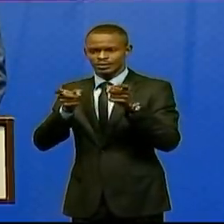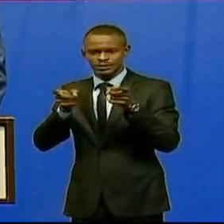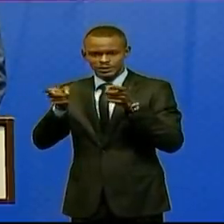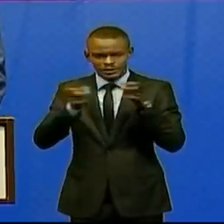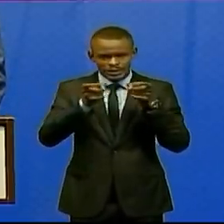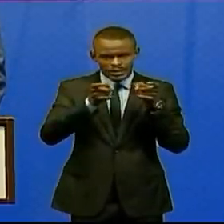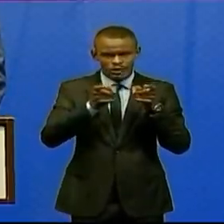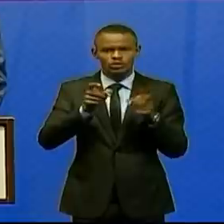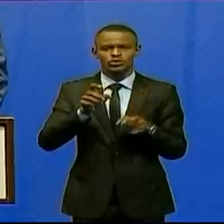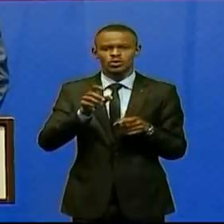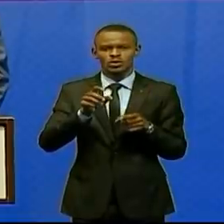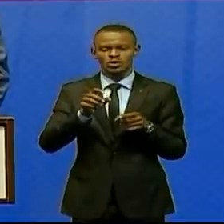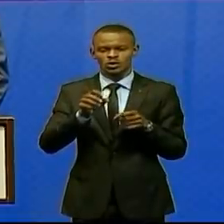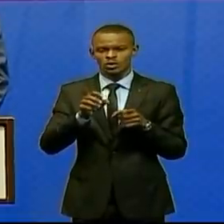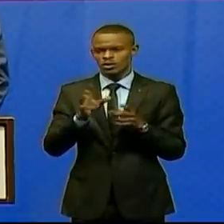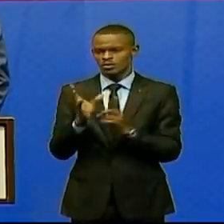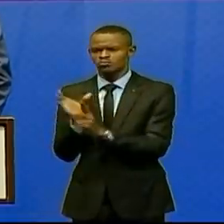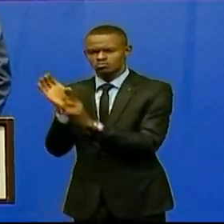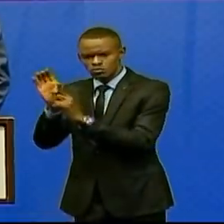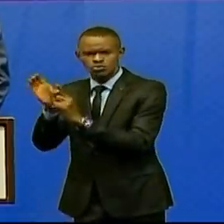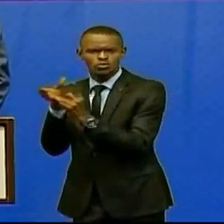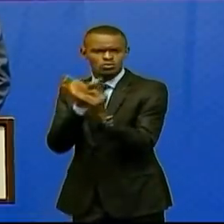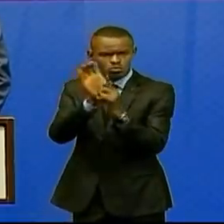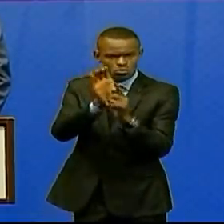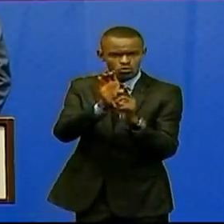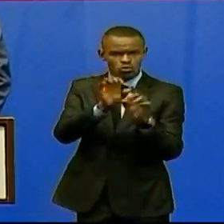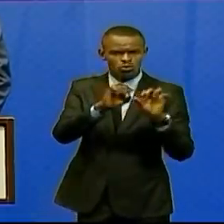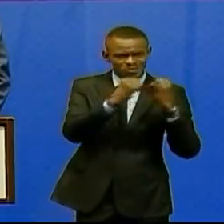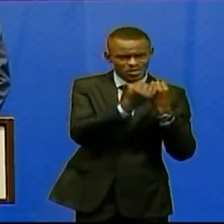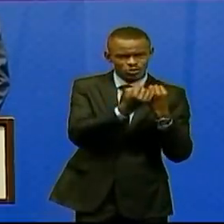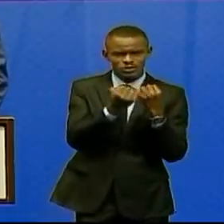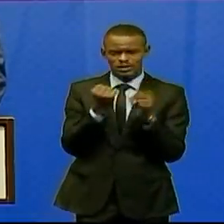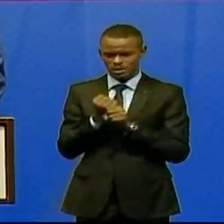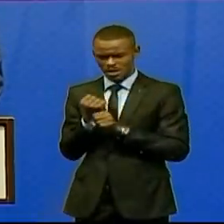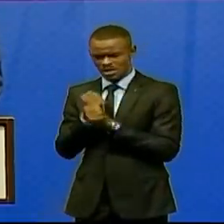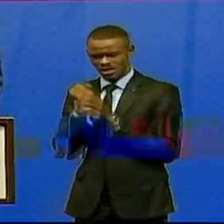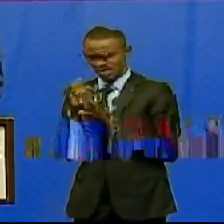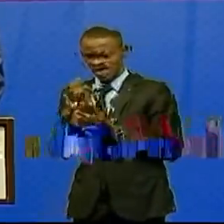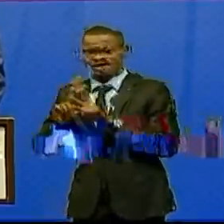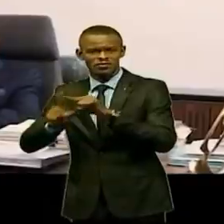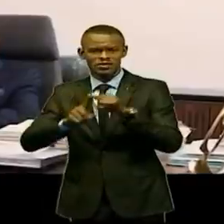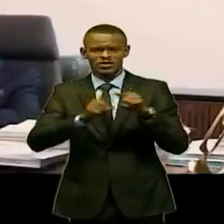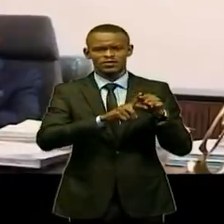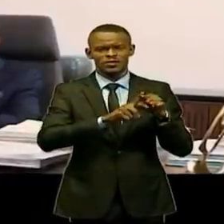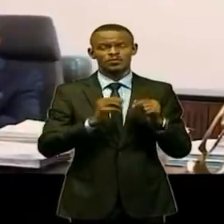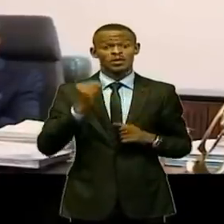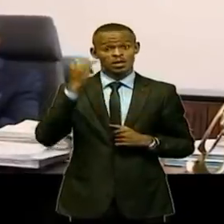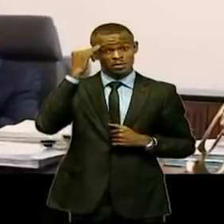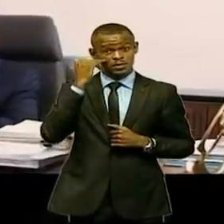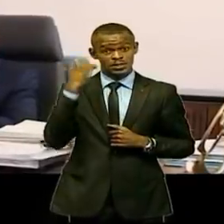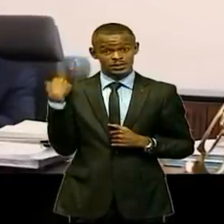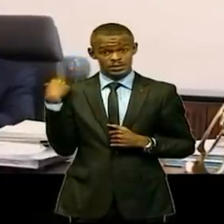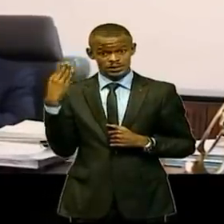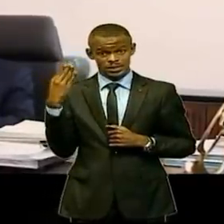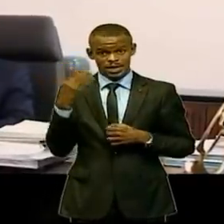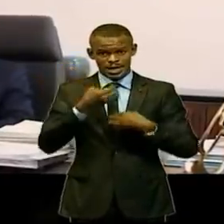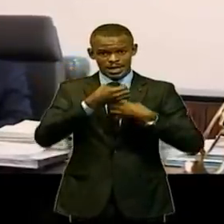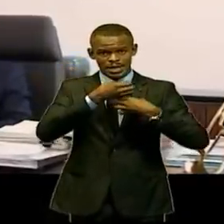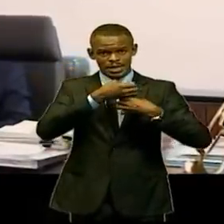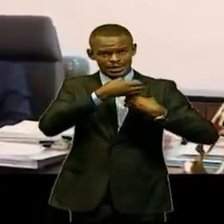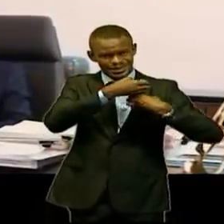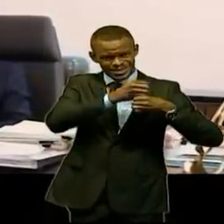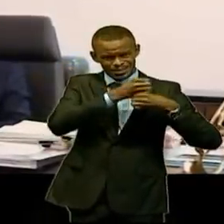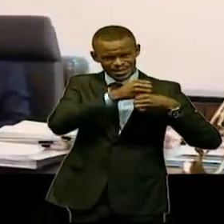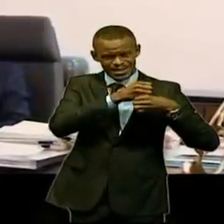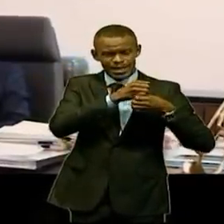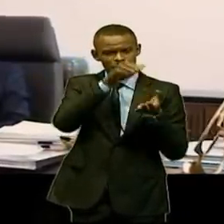Le ministre d'État, ministre des Petites et Moyennes Entreprises, a présenté au Conseil des ministres consécutivement à la demande du président de la République